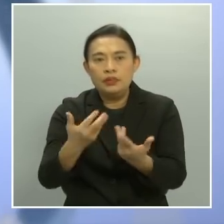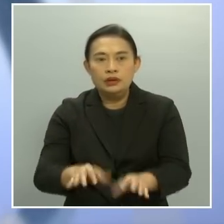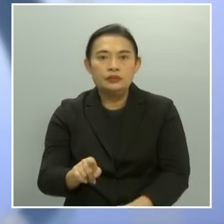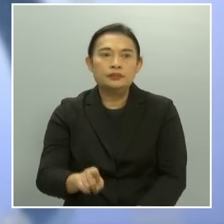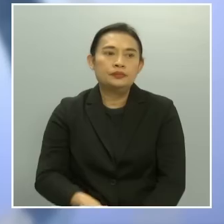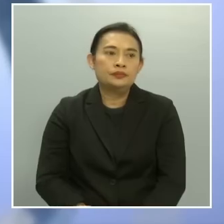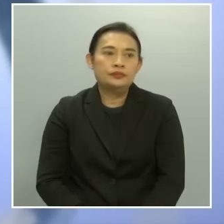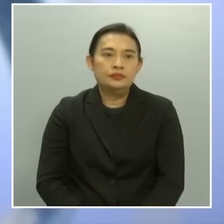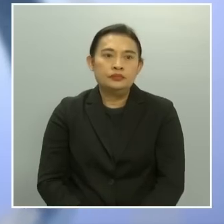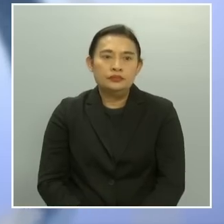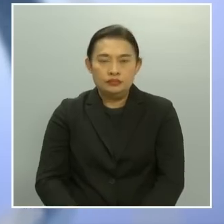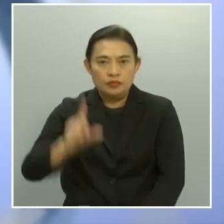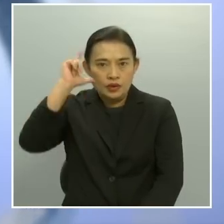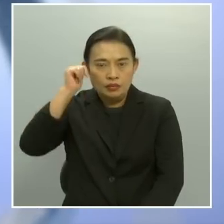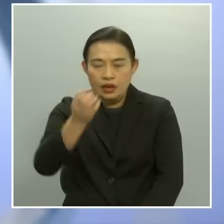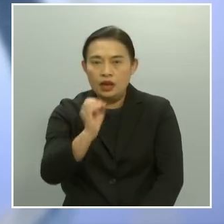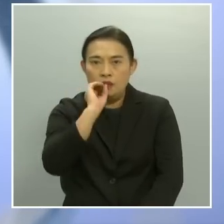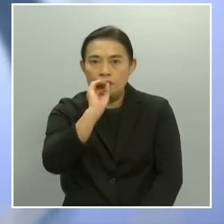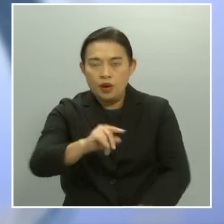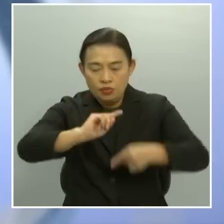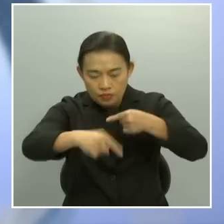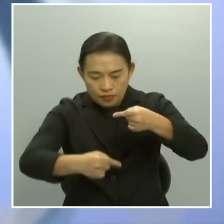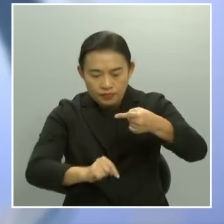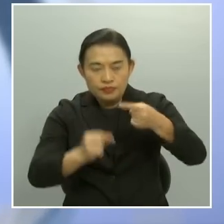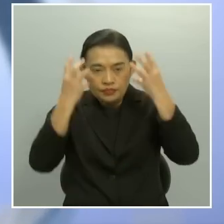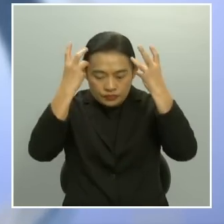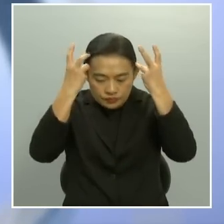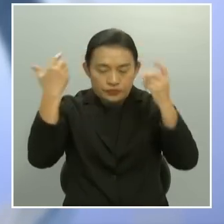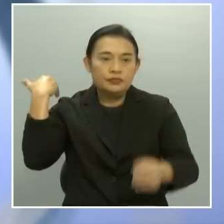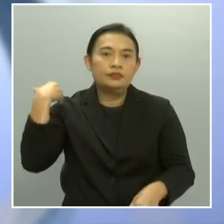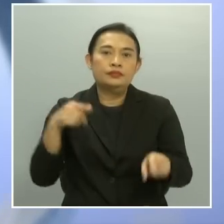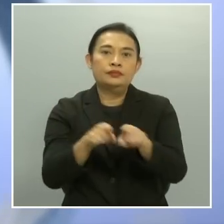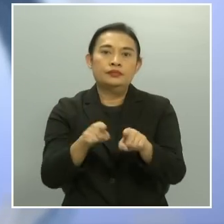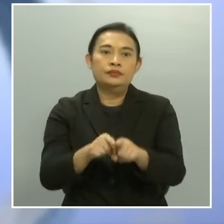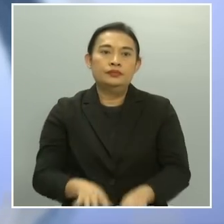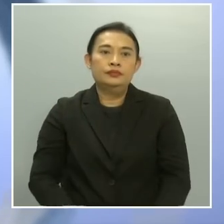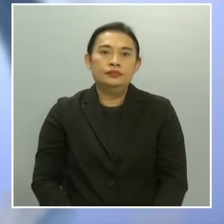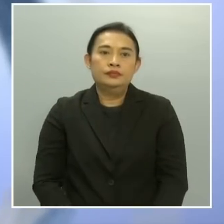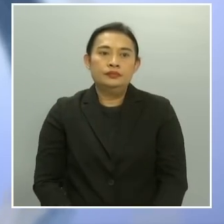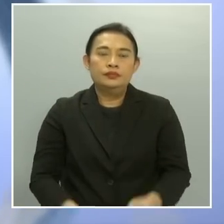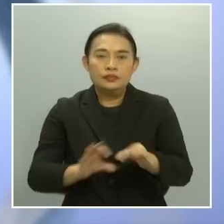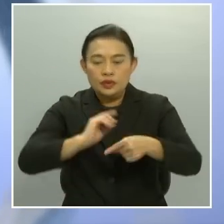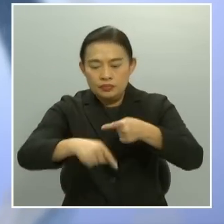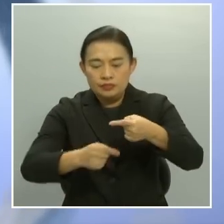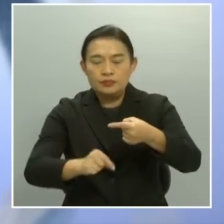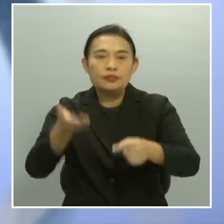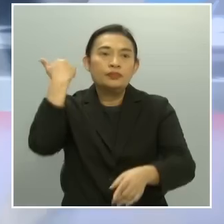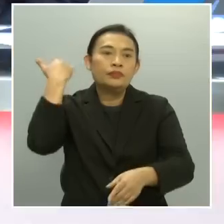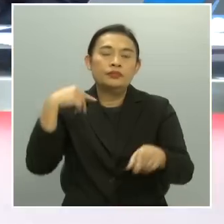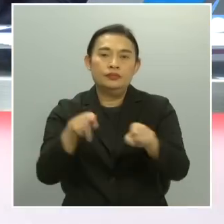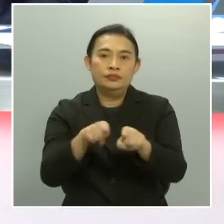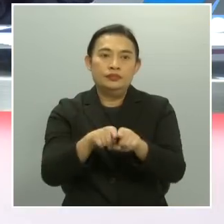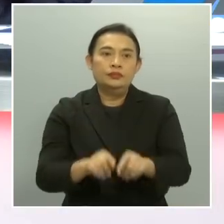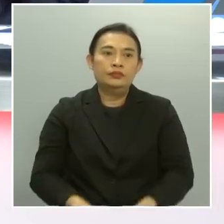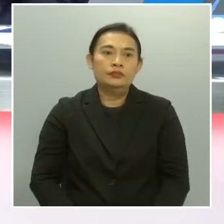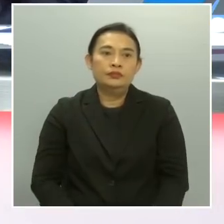แล้วคุณแม่บอกว่าก็ยังมีคอมเมนต์ต่างๆที่ทำให้น้องเครียดด้วย ครับโดนคอมเมนต์ที่โจมตีเรื่องของไซยาไนด์ในครั้งนั้นนะครับแล้วก็